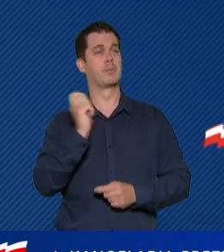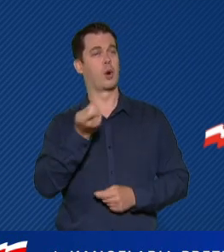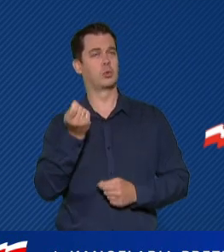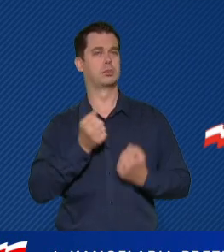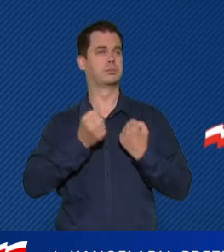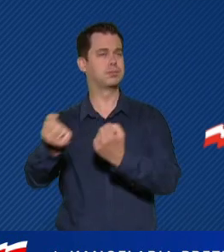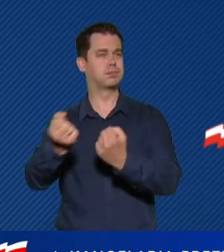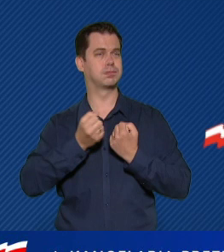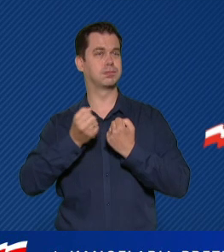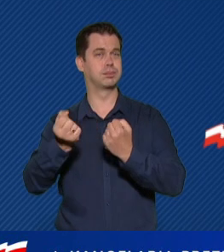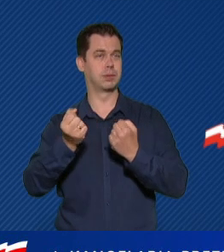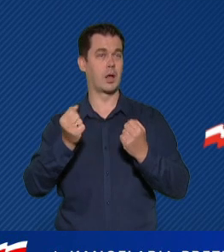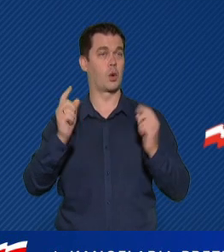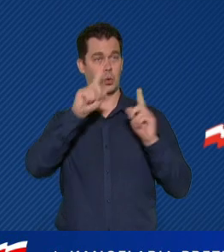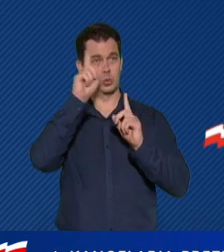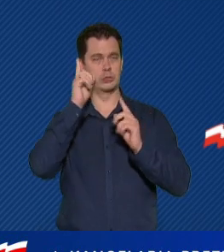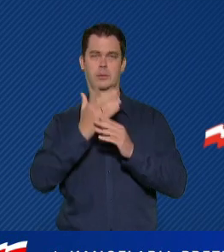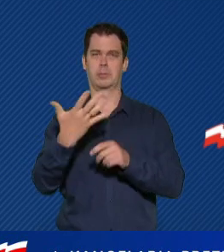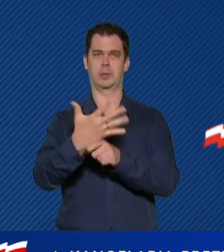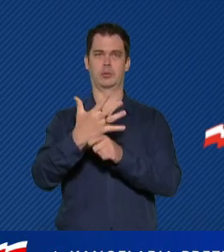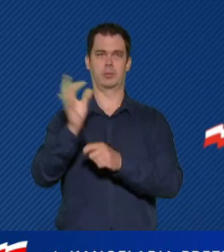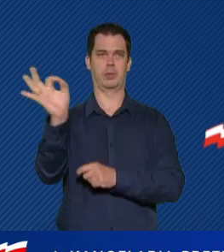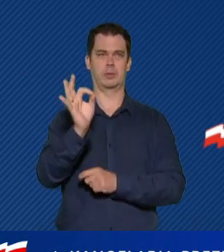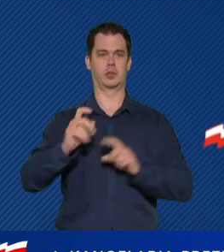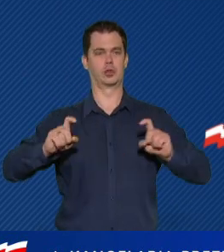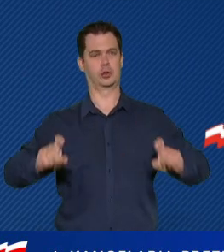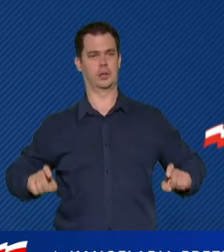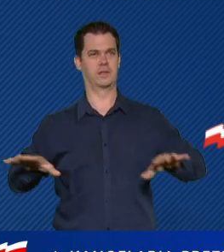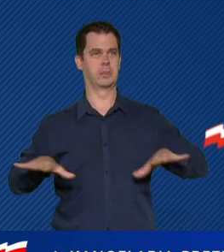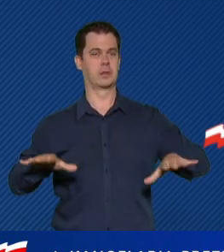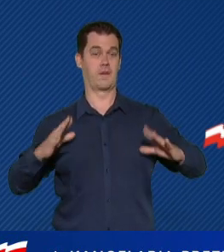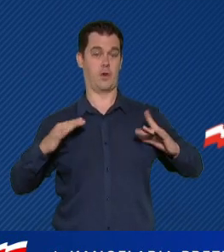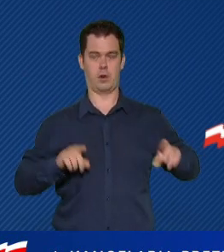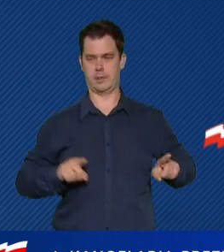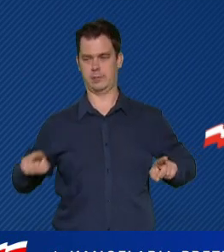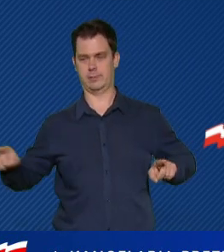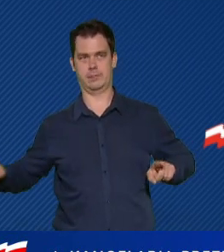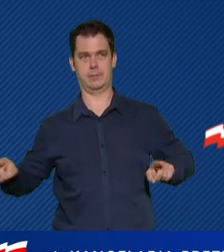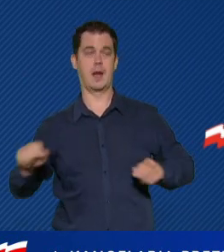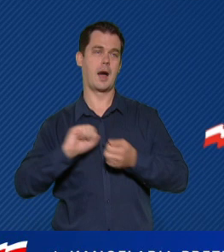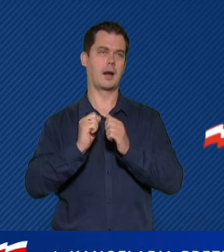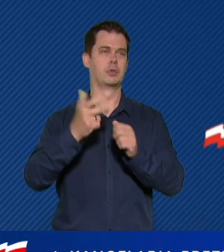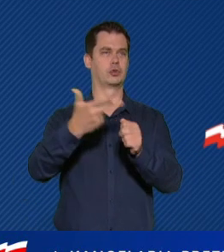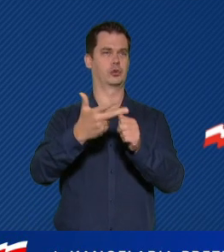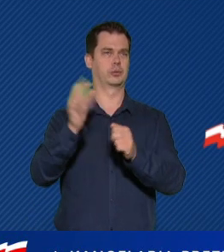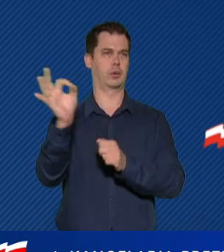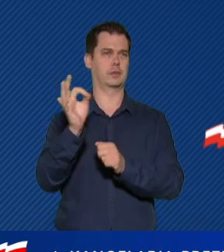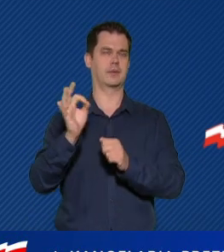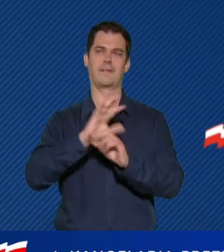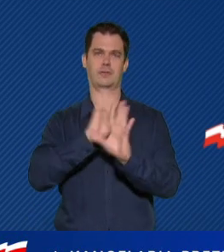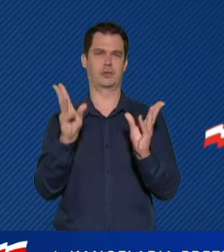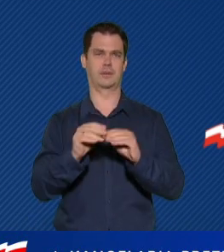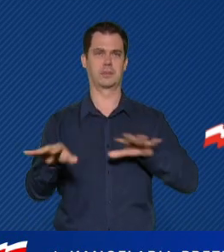będzie ograniczona do 50% miejsc siedzących lub do 30% liczby wszystkich miejsc.